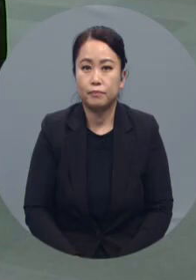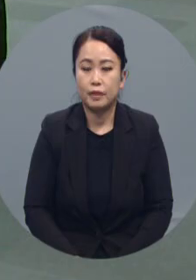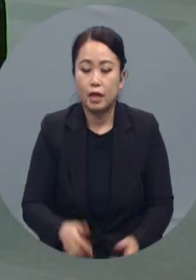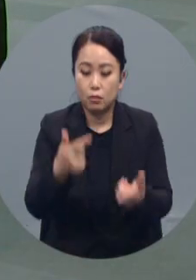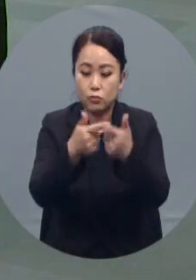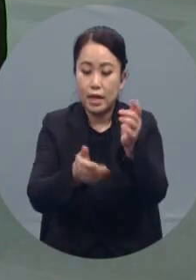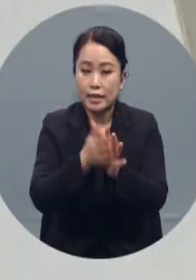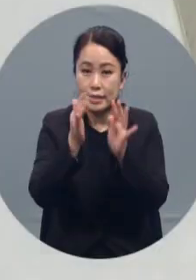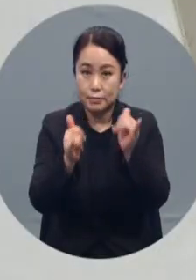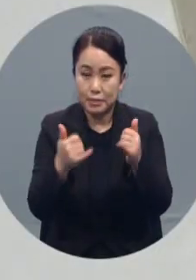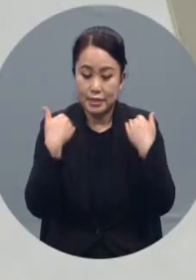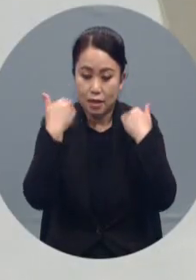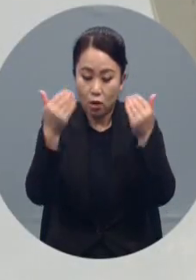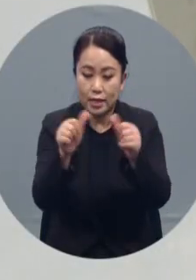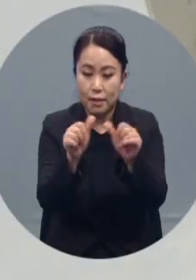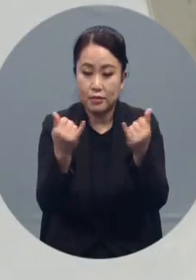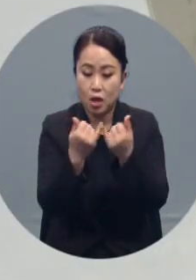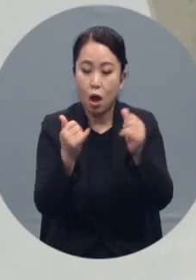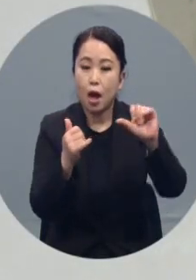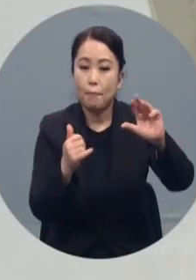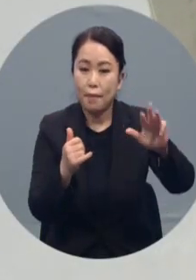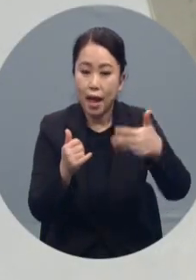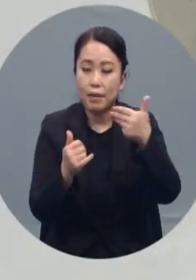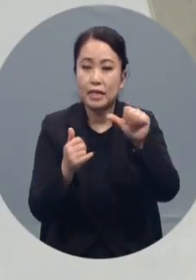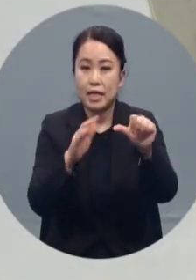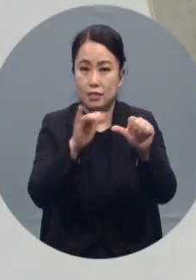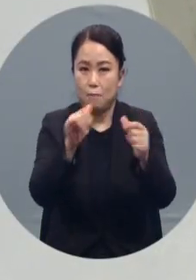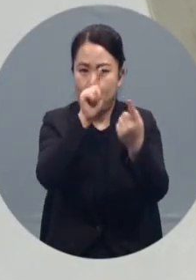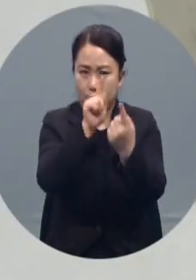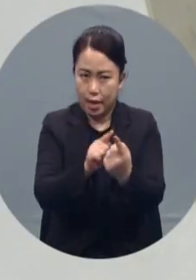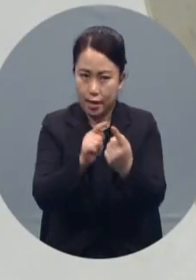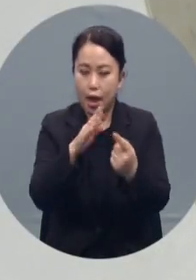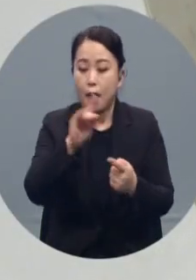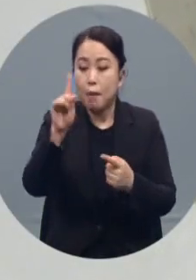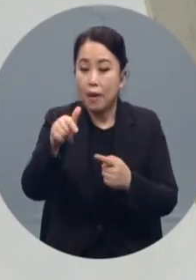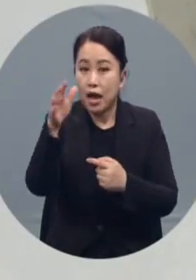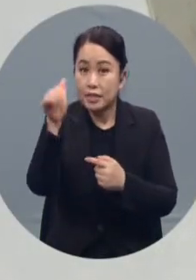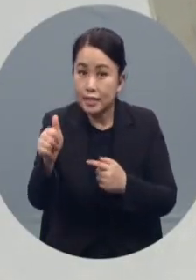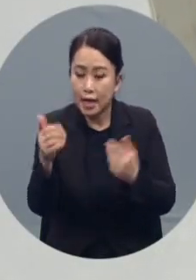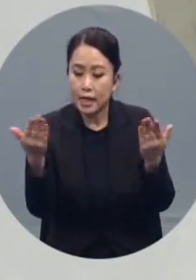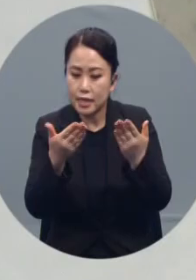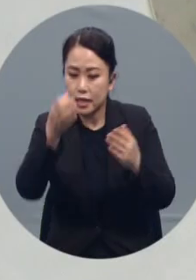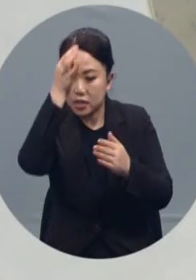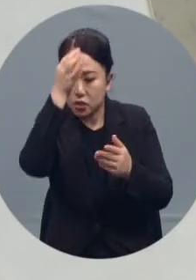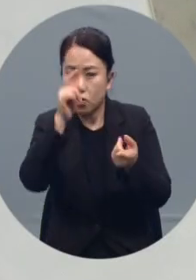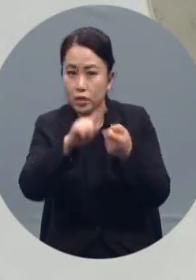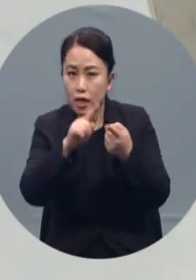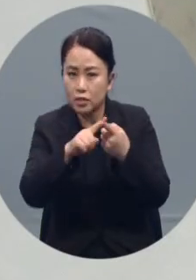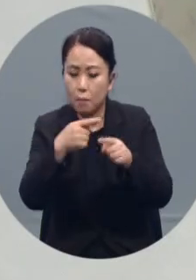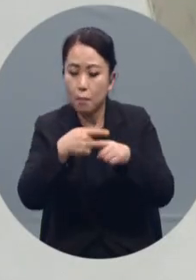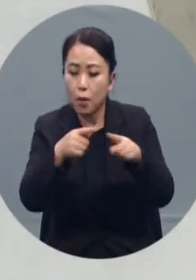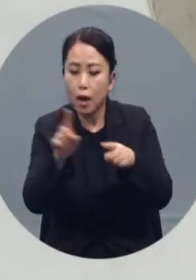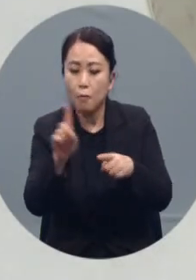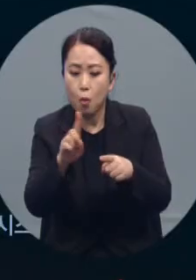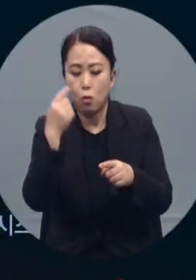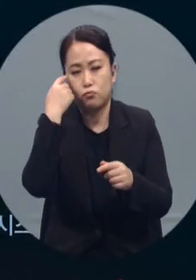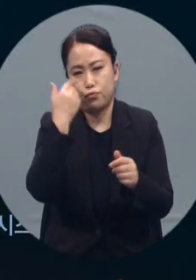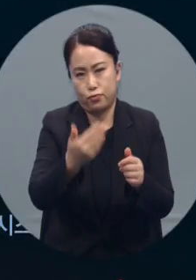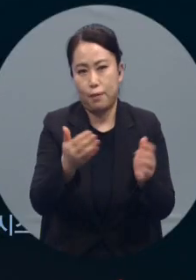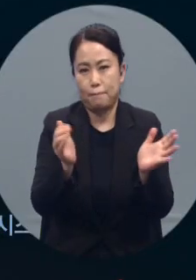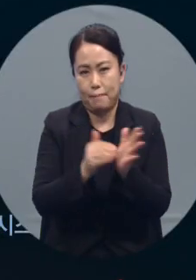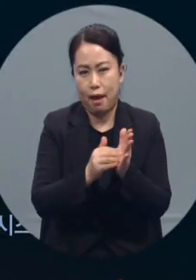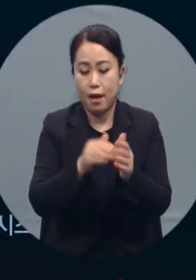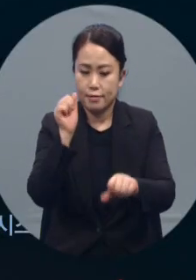부산시민 성인남녀 85명을 대상으로 박형준 부산시장이 직무능력을 어떻게 평가하는지 물었습니다